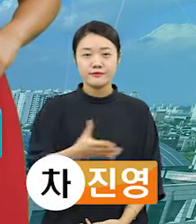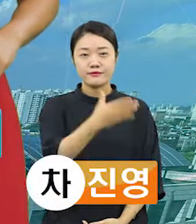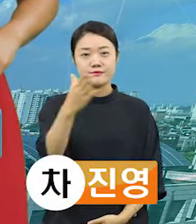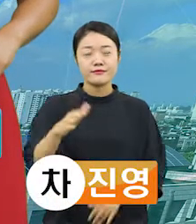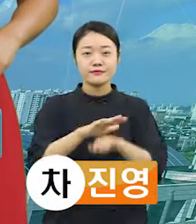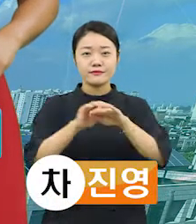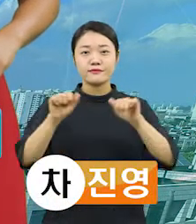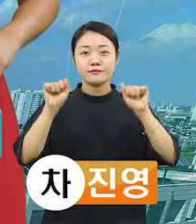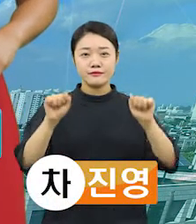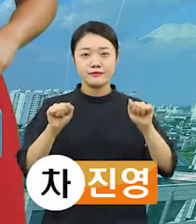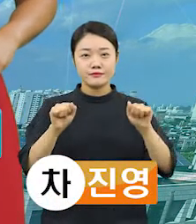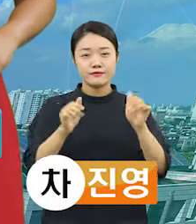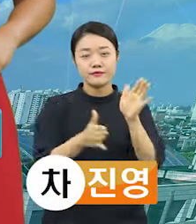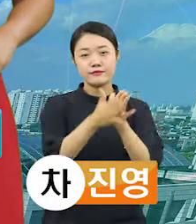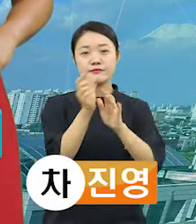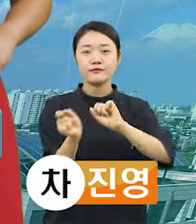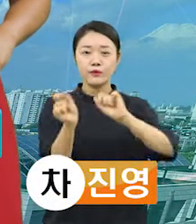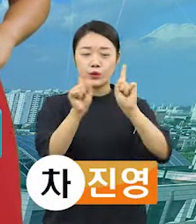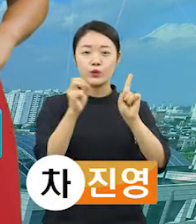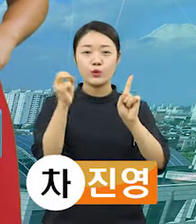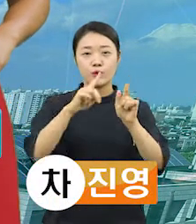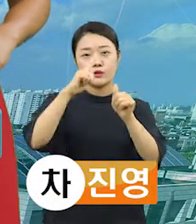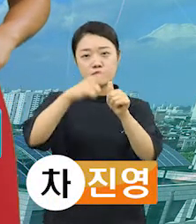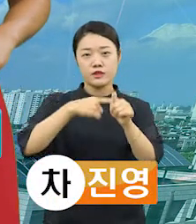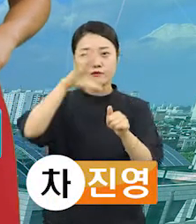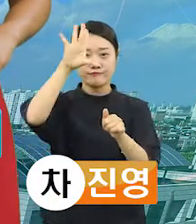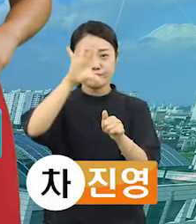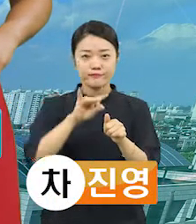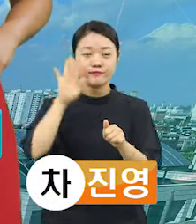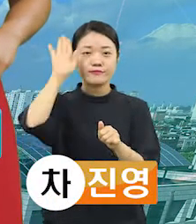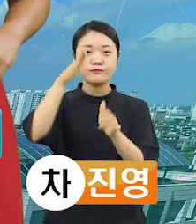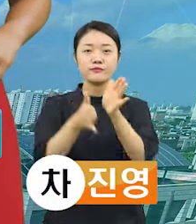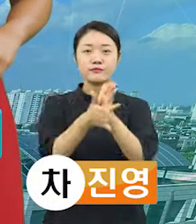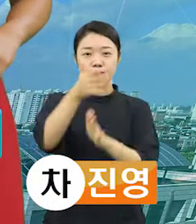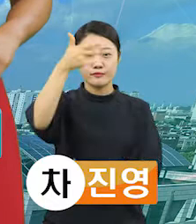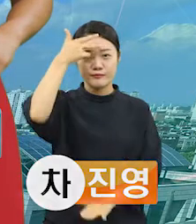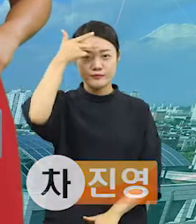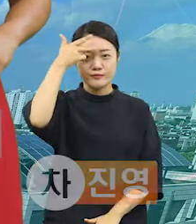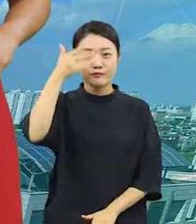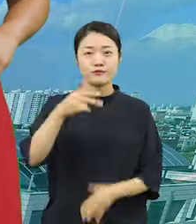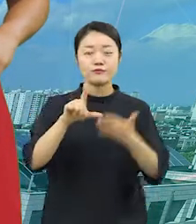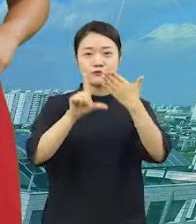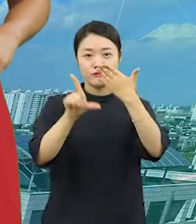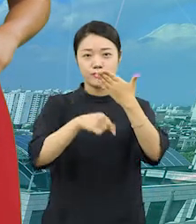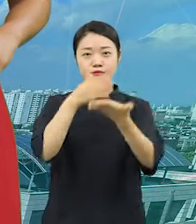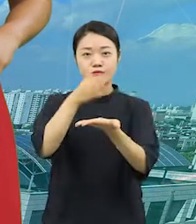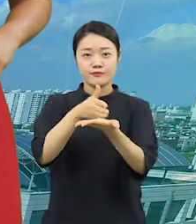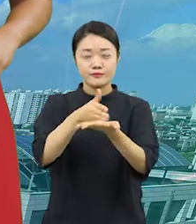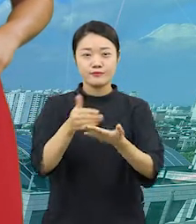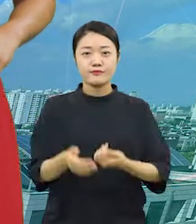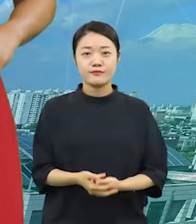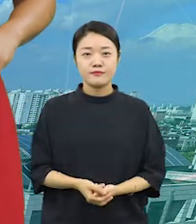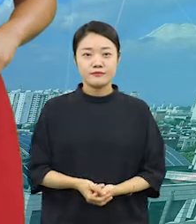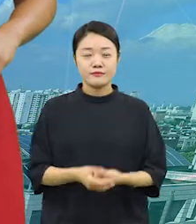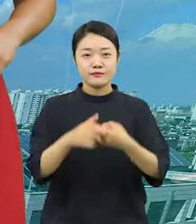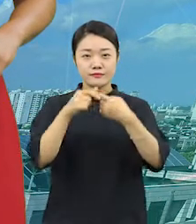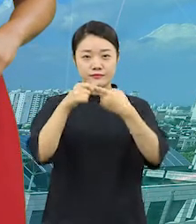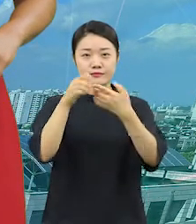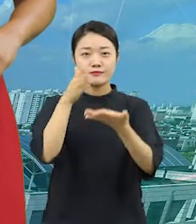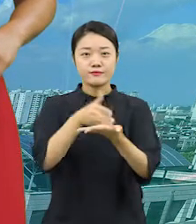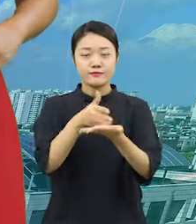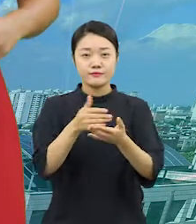여러분 안녕하십니까? 도시를 되살리고 자연이 어우러지는 미래도시 부평 9월 셋째 주 뉴스입니다. 첫